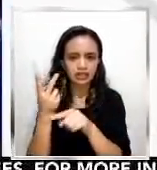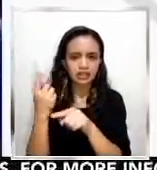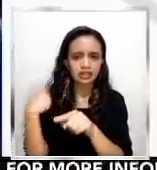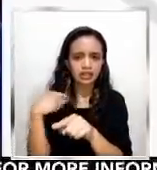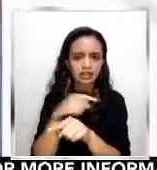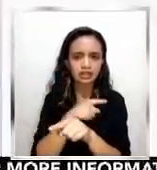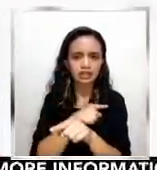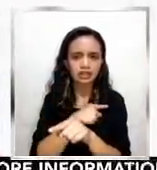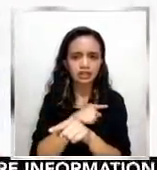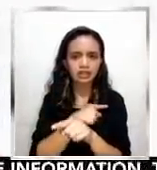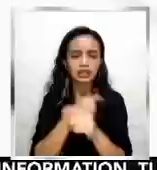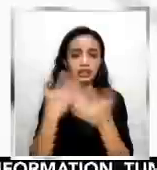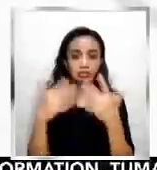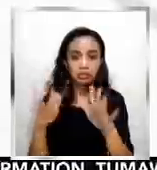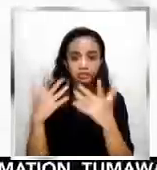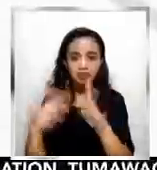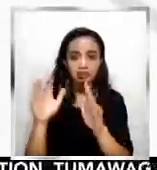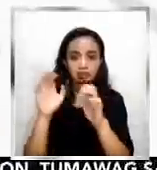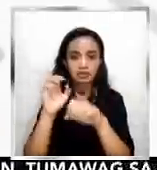niya pag-iskila.